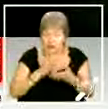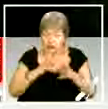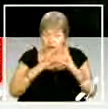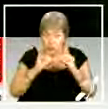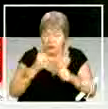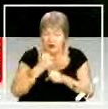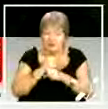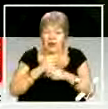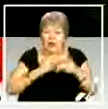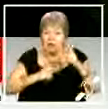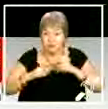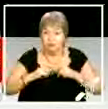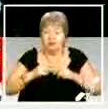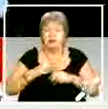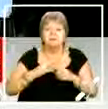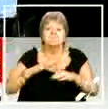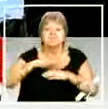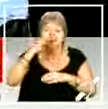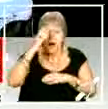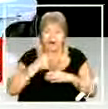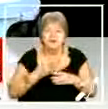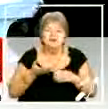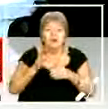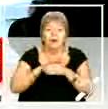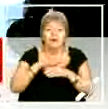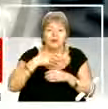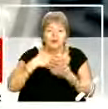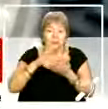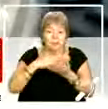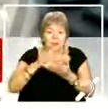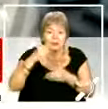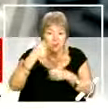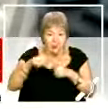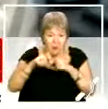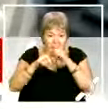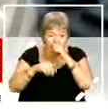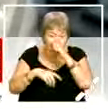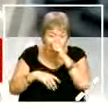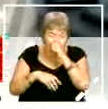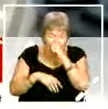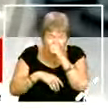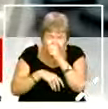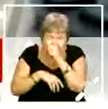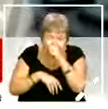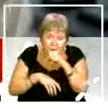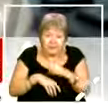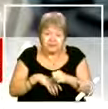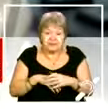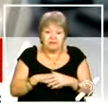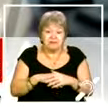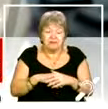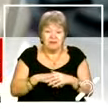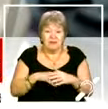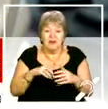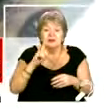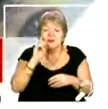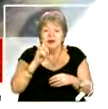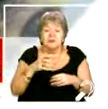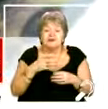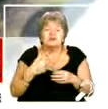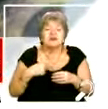mari ca să acopere aceste creșteri de prețuri. În principiu sunt două situații clasice, fie strângem cureaua, cum se